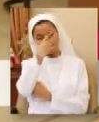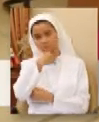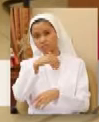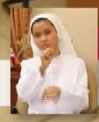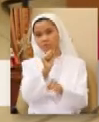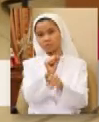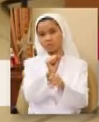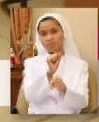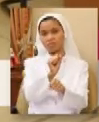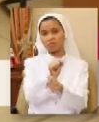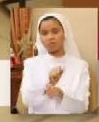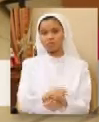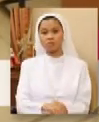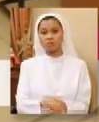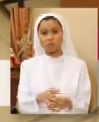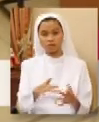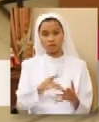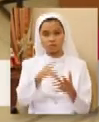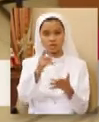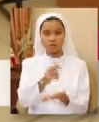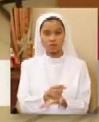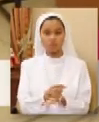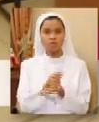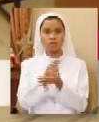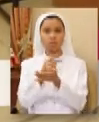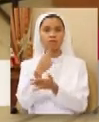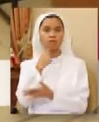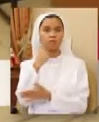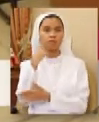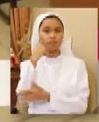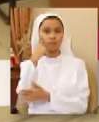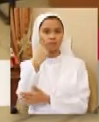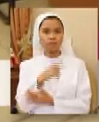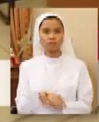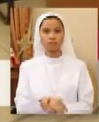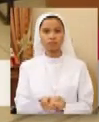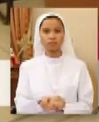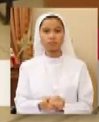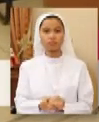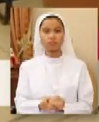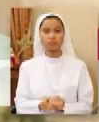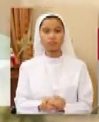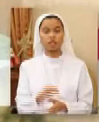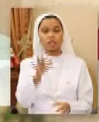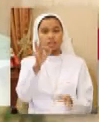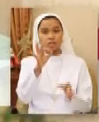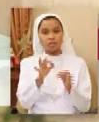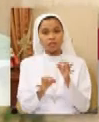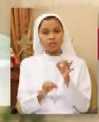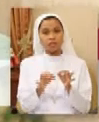apostoli. Lalo na sa pagtabang sa mga deaf and mute ng mga tula. So